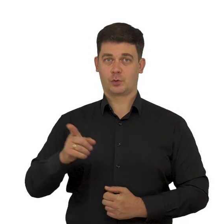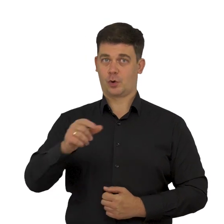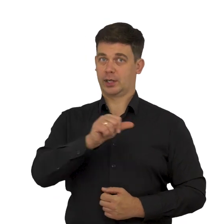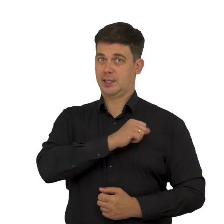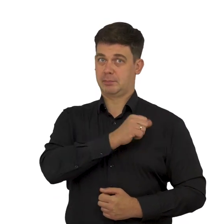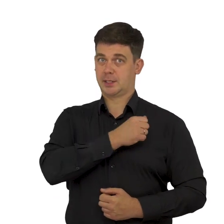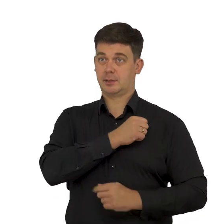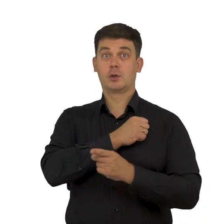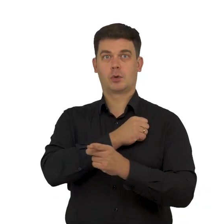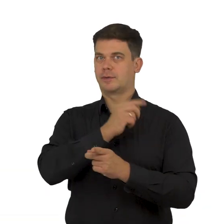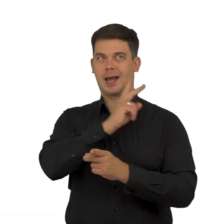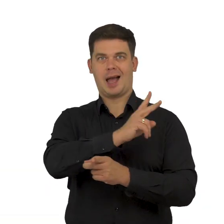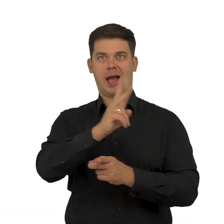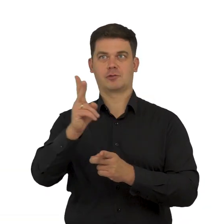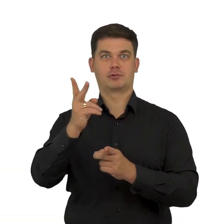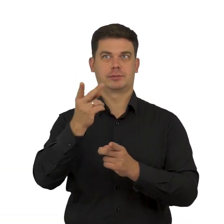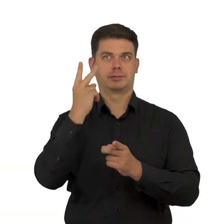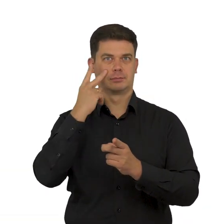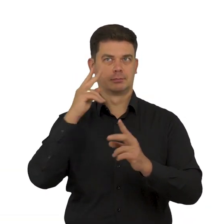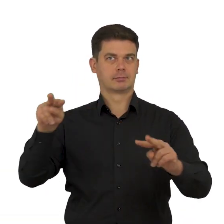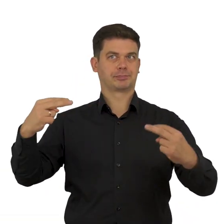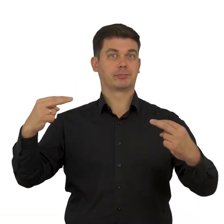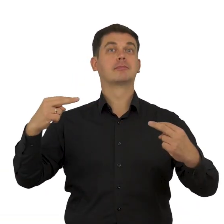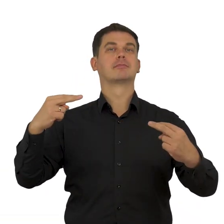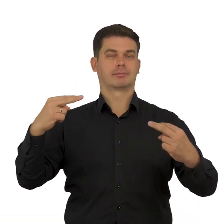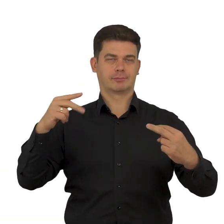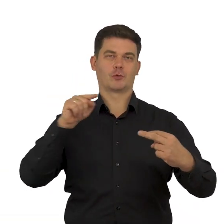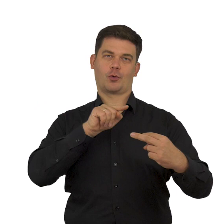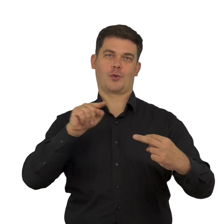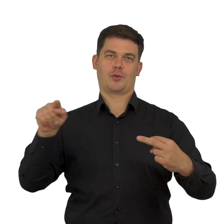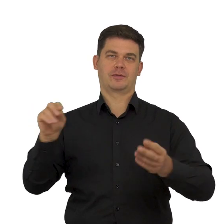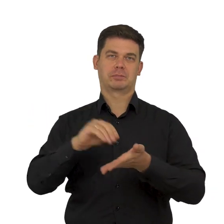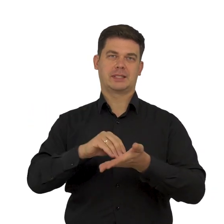To imię będzie widoczne dla wszystkich użytkowników.